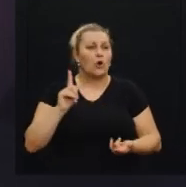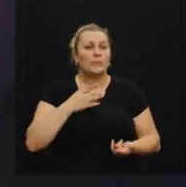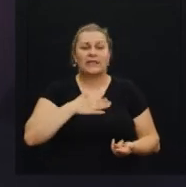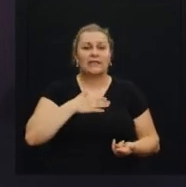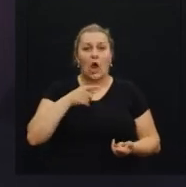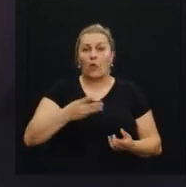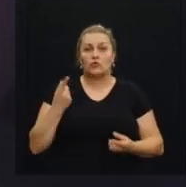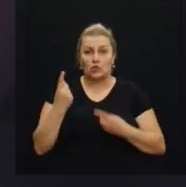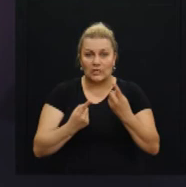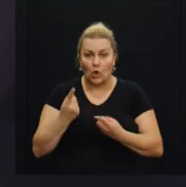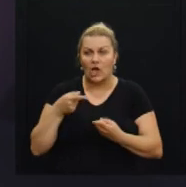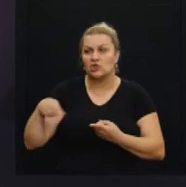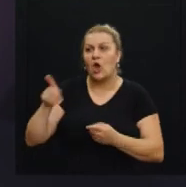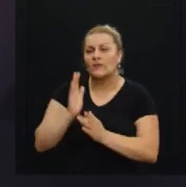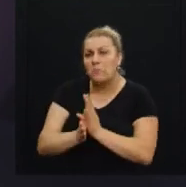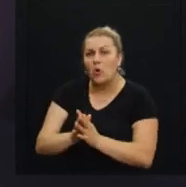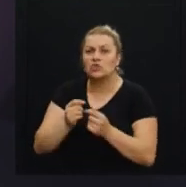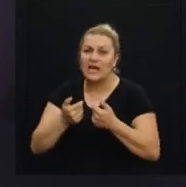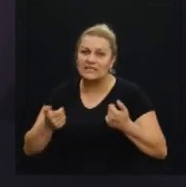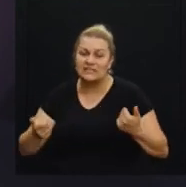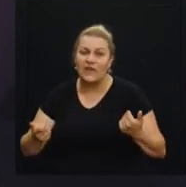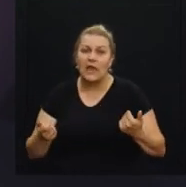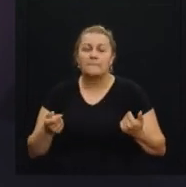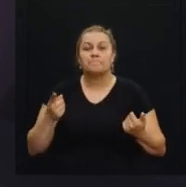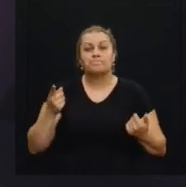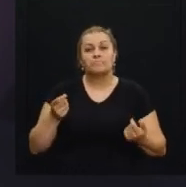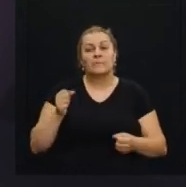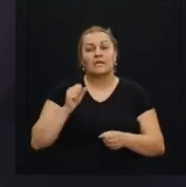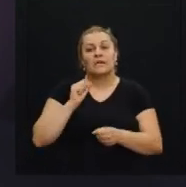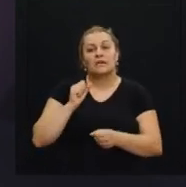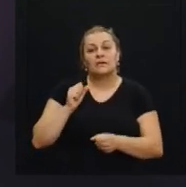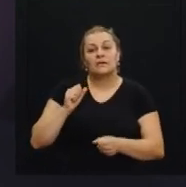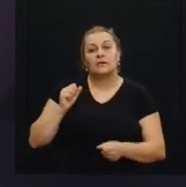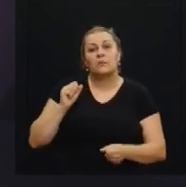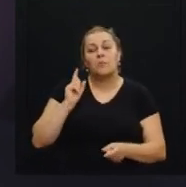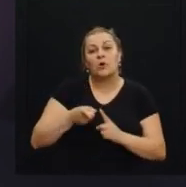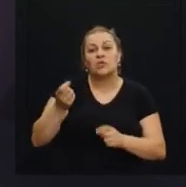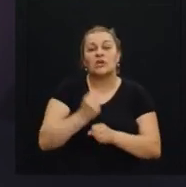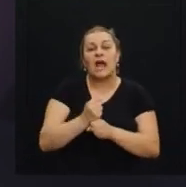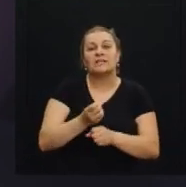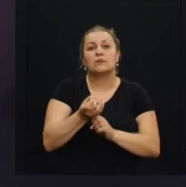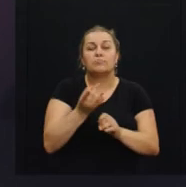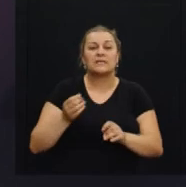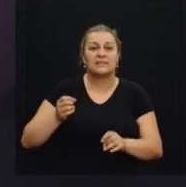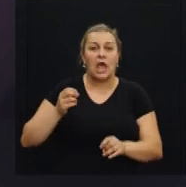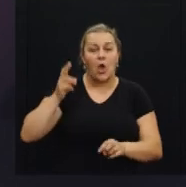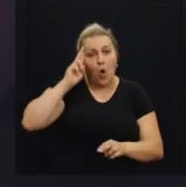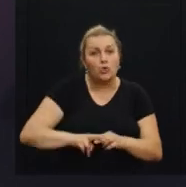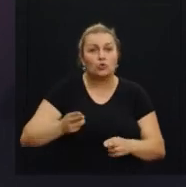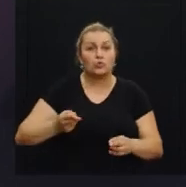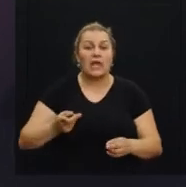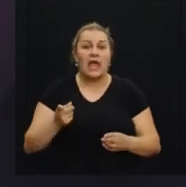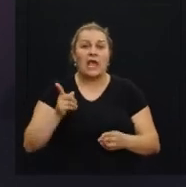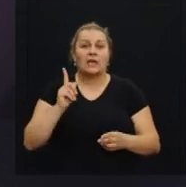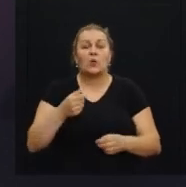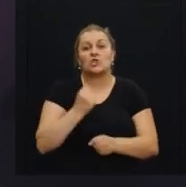se događa sad, ti požari, to natiraće ga da brze odluke i da napravi, da